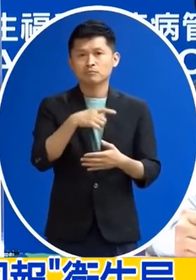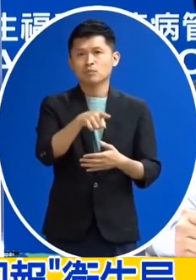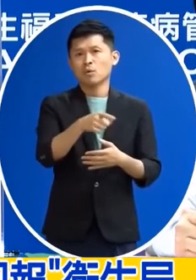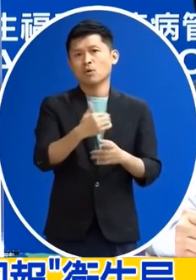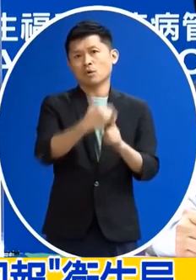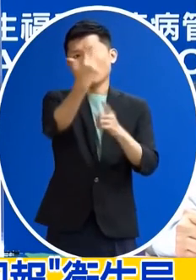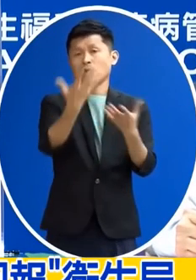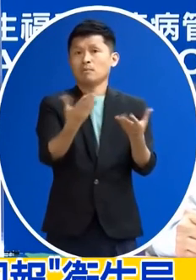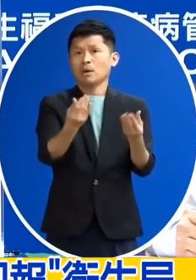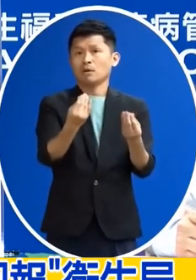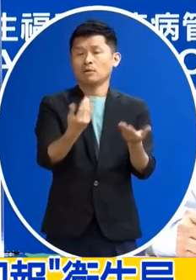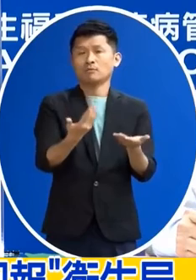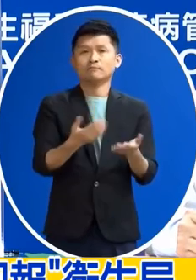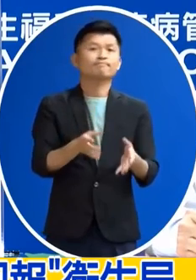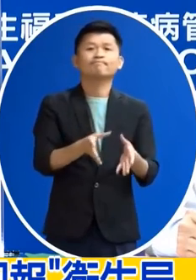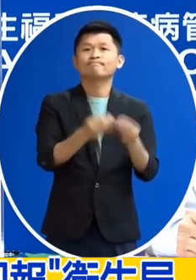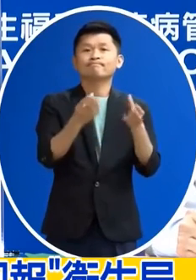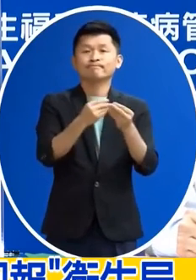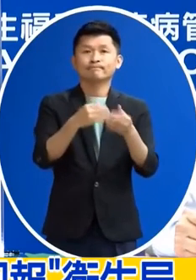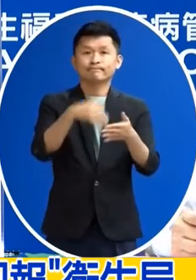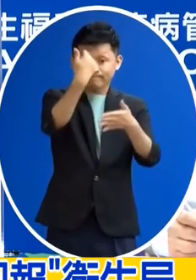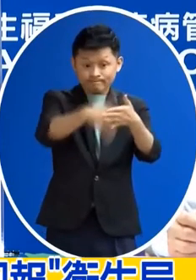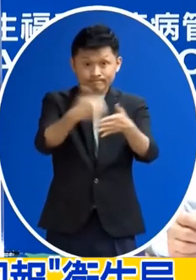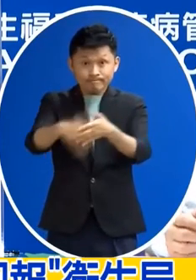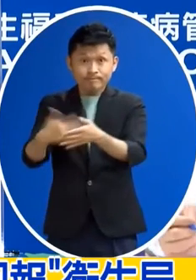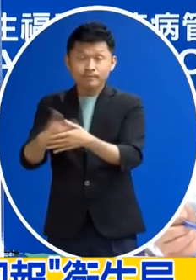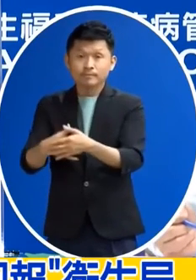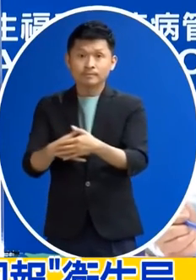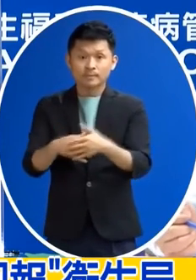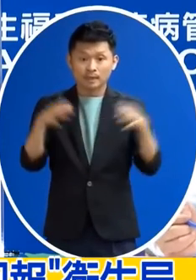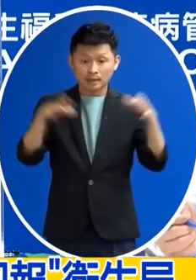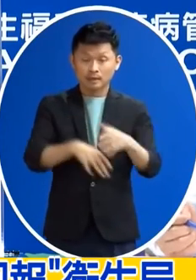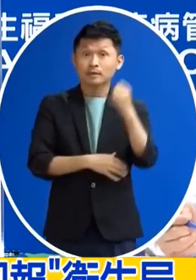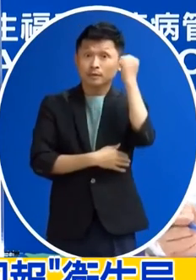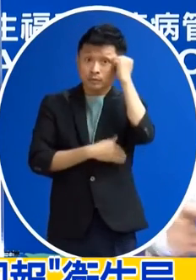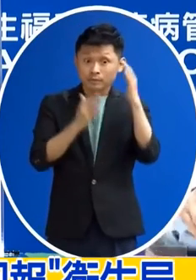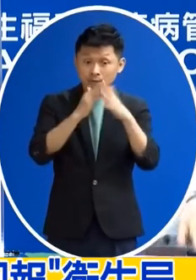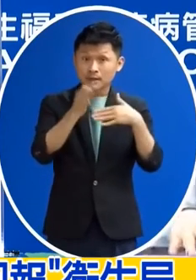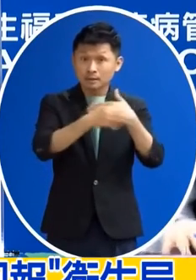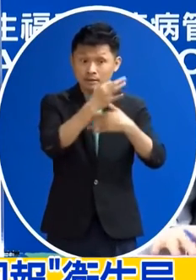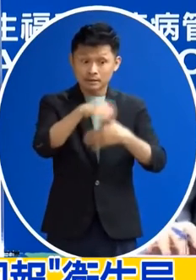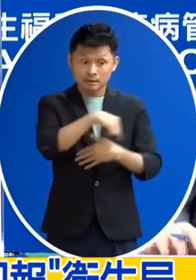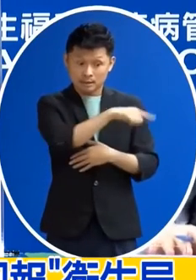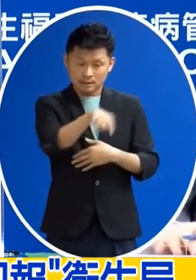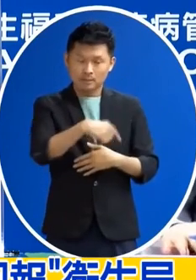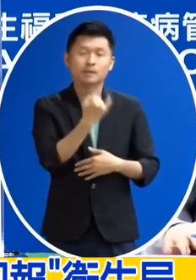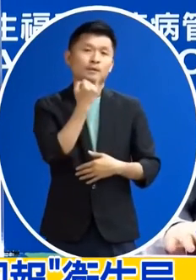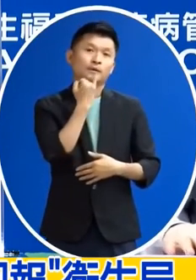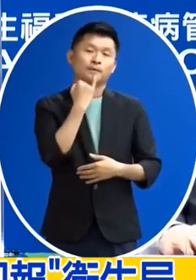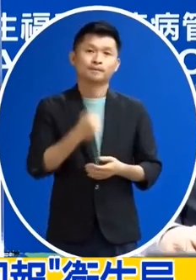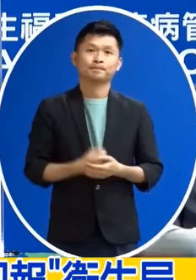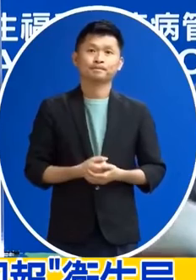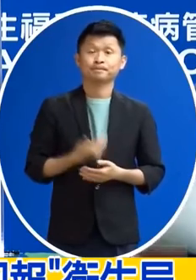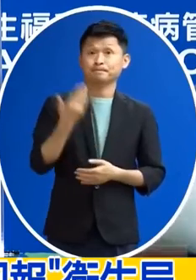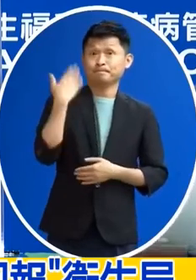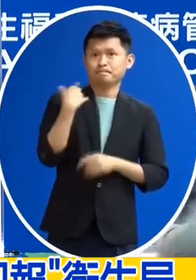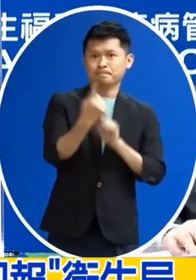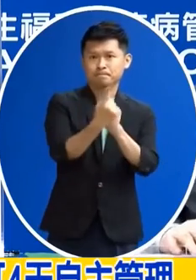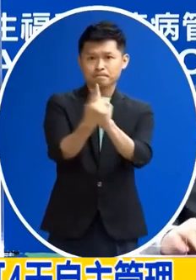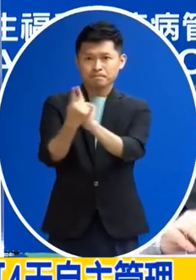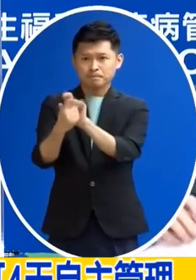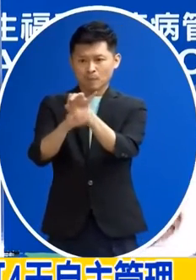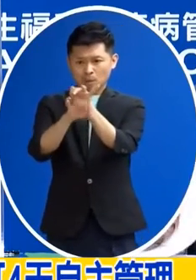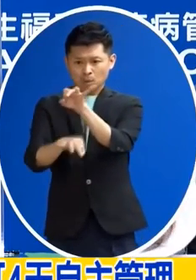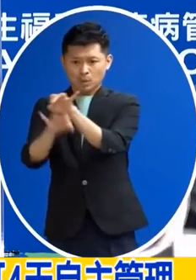没有那么高，把它去除。那再说到同住的家人，那这跟以往要框列的